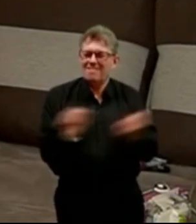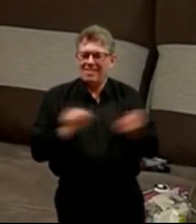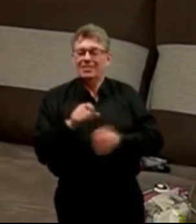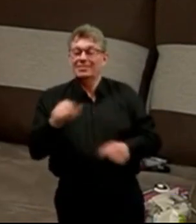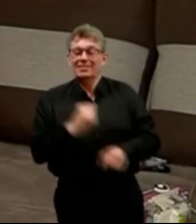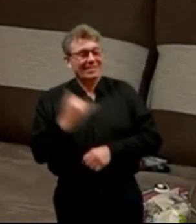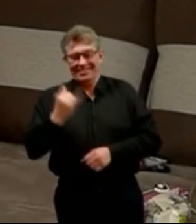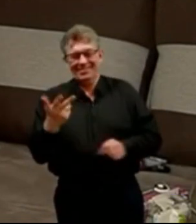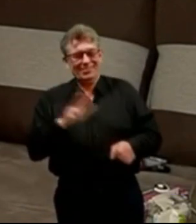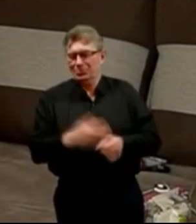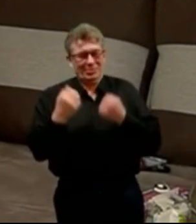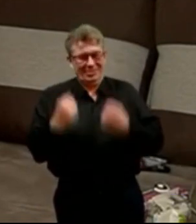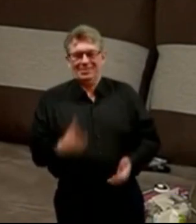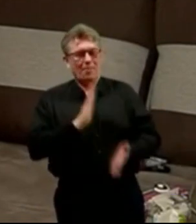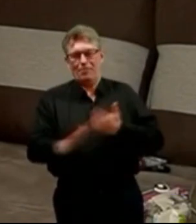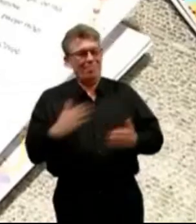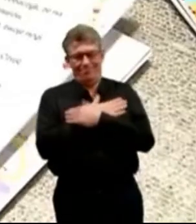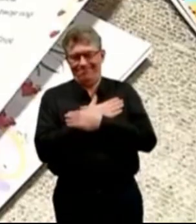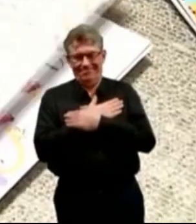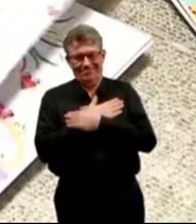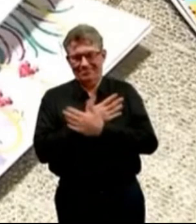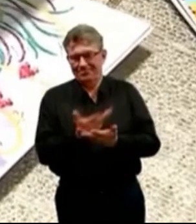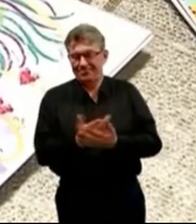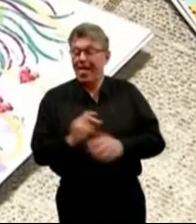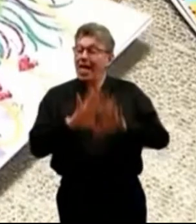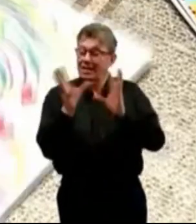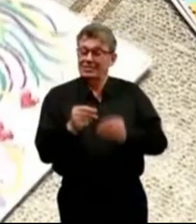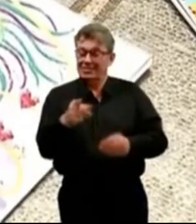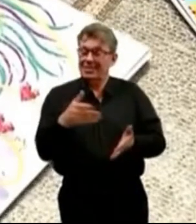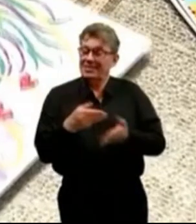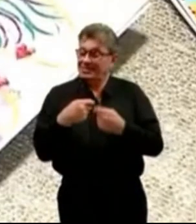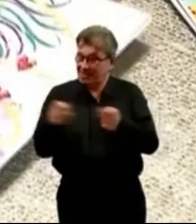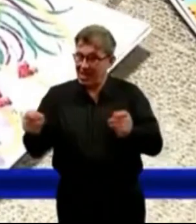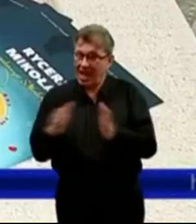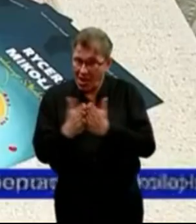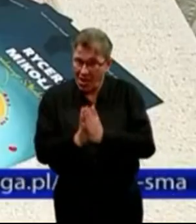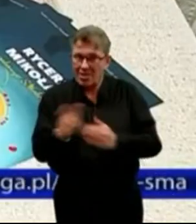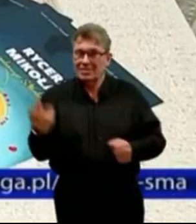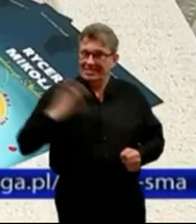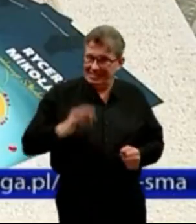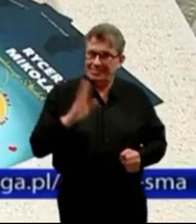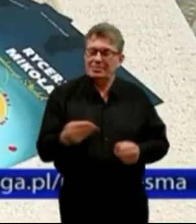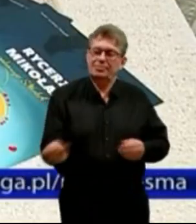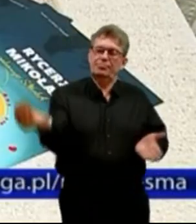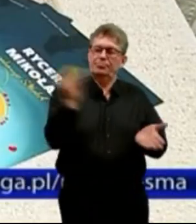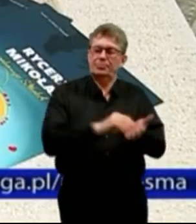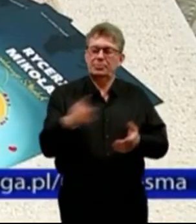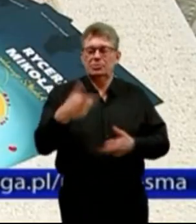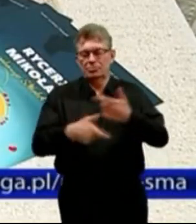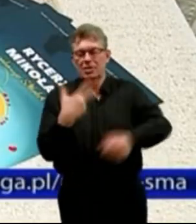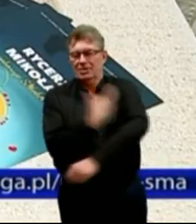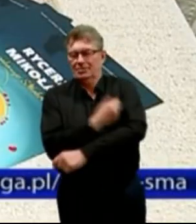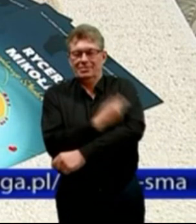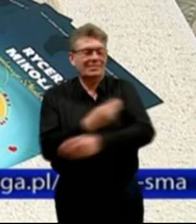którego ciężko nie pokochać po prostu. Nawet dla obcych ludzi. Cały dochód ze sprzedaży książeczki jest przeznaczony na najdroższy lek świata, który uratuje